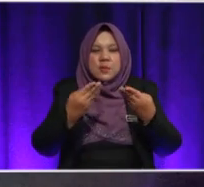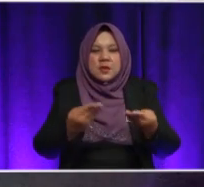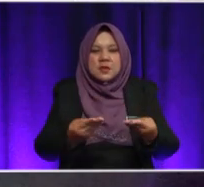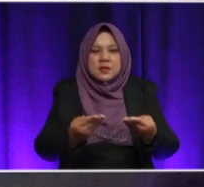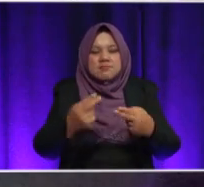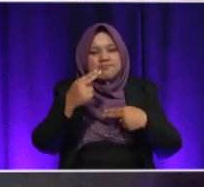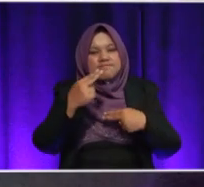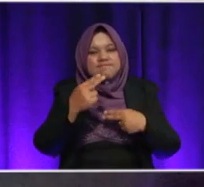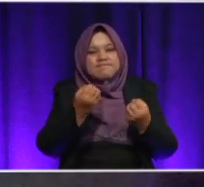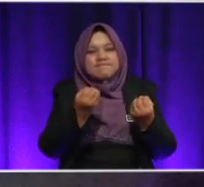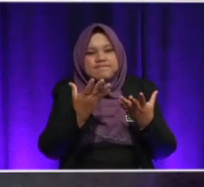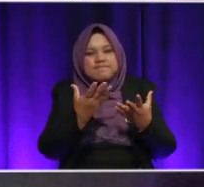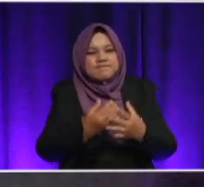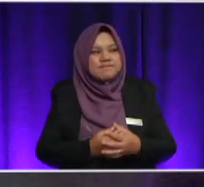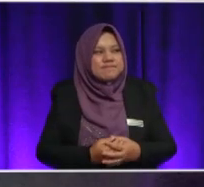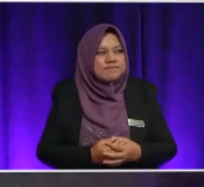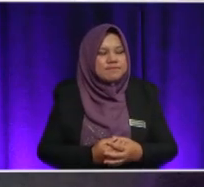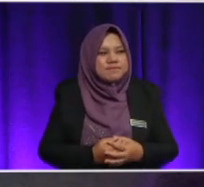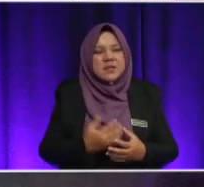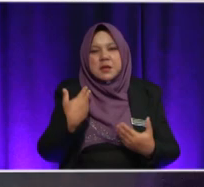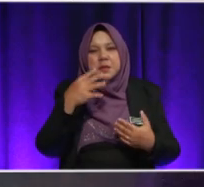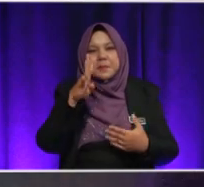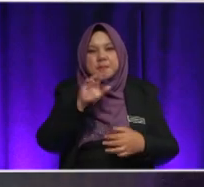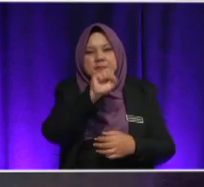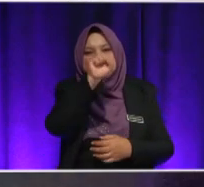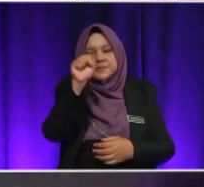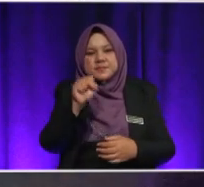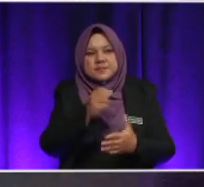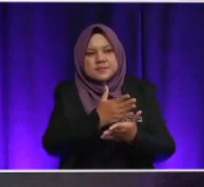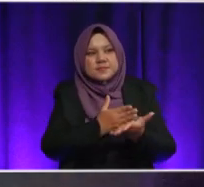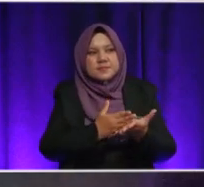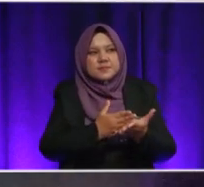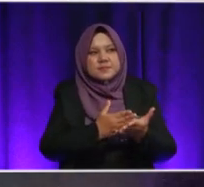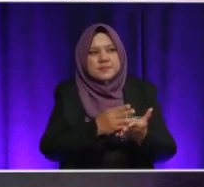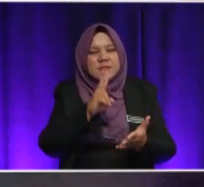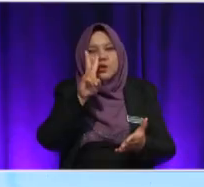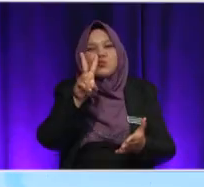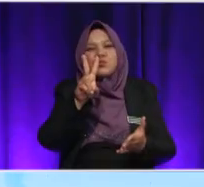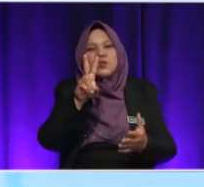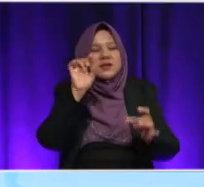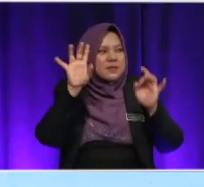tadi ada empat soal Lan kita bagi dua dua